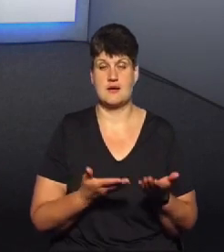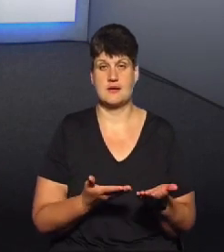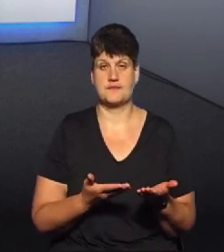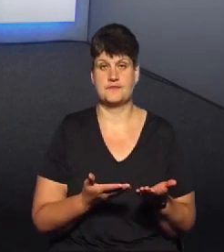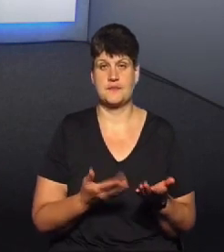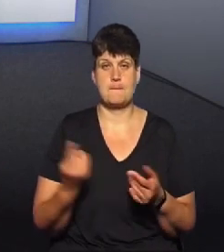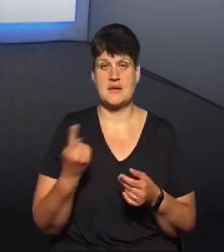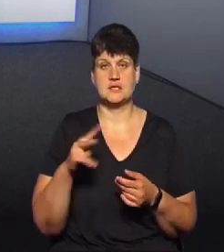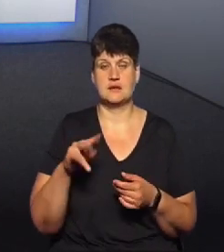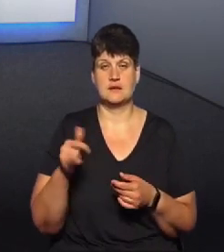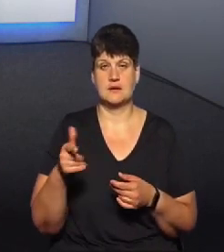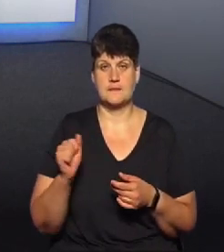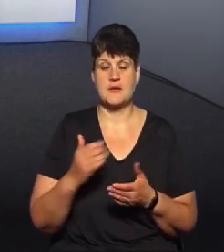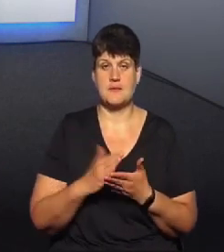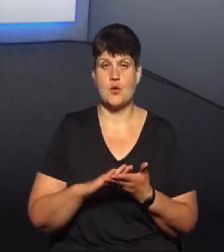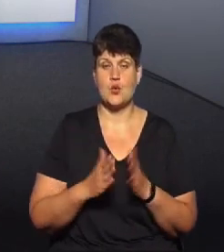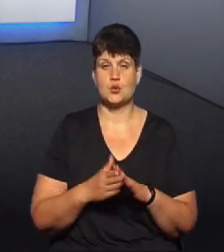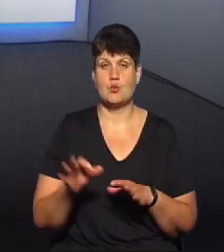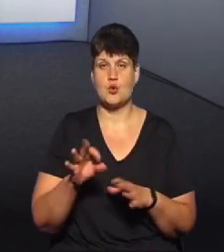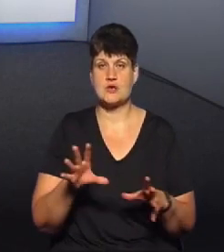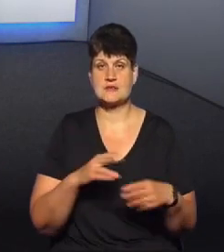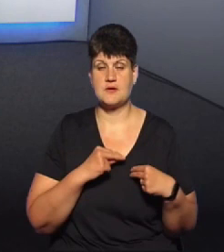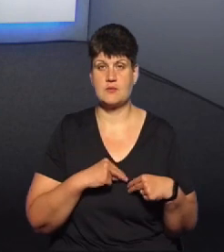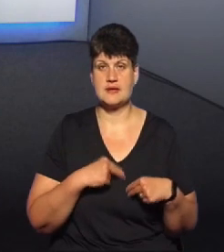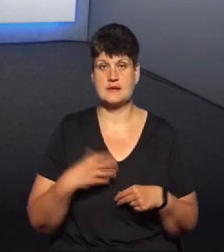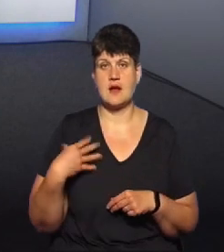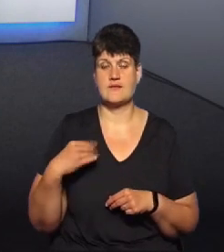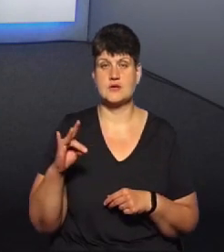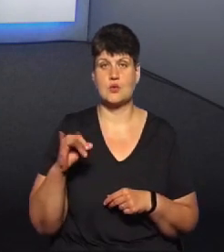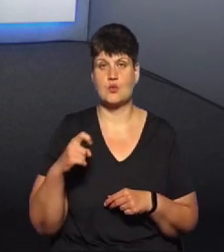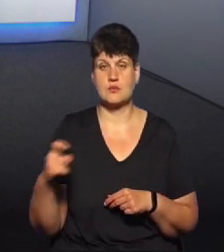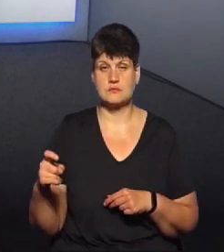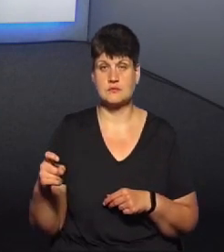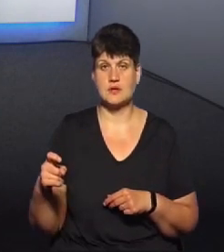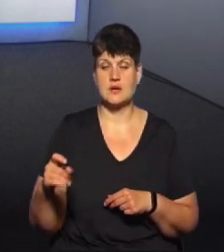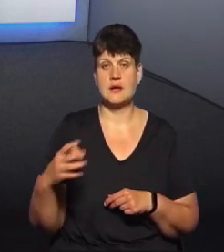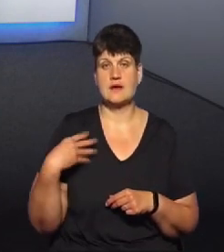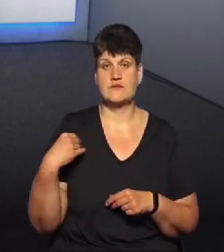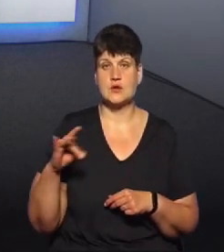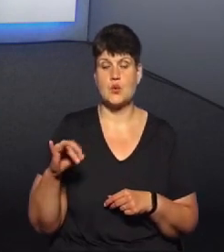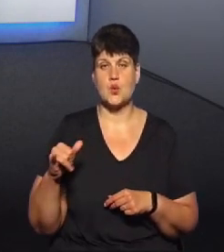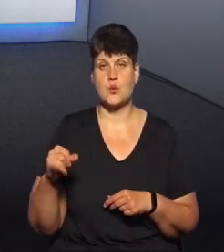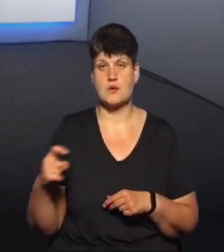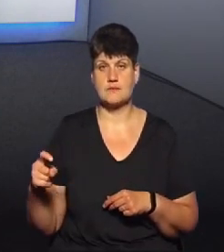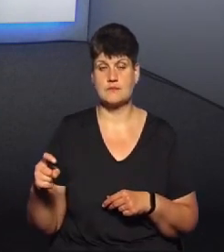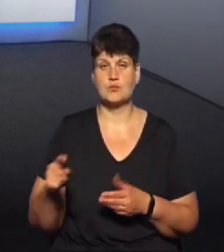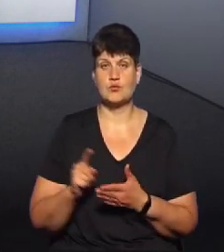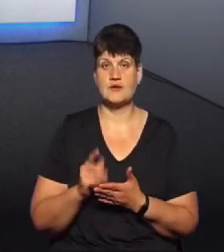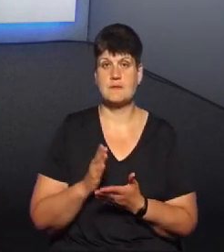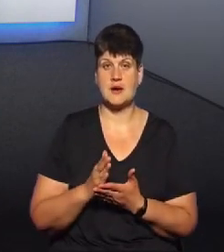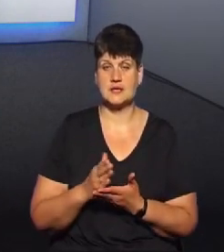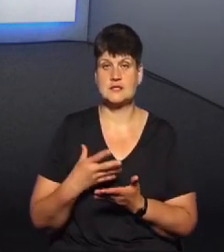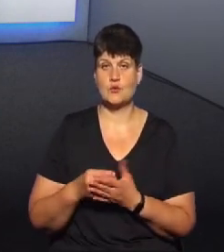лізі, вона має угоду про співпрацю з Львівським рухом, тому що Львівський рух повинен мати команду